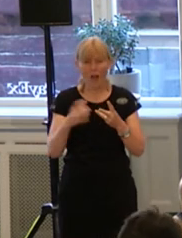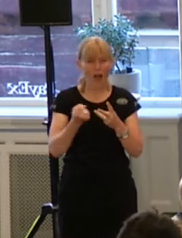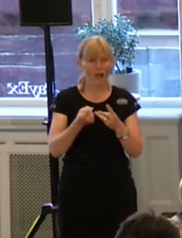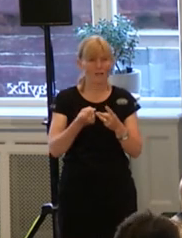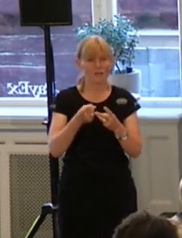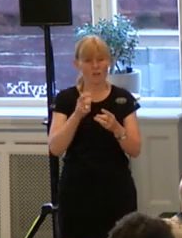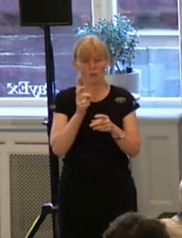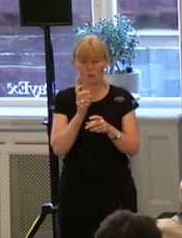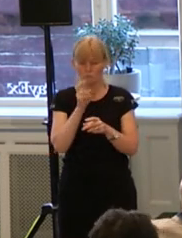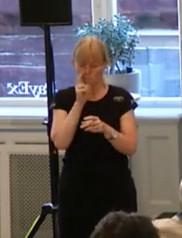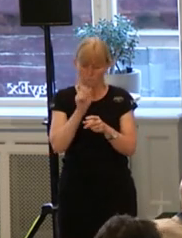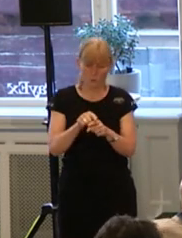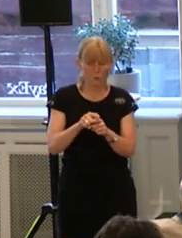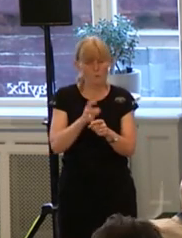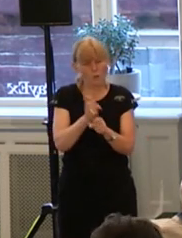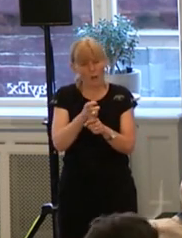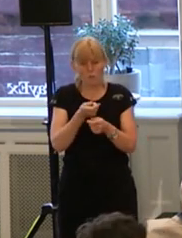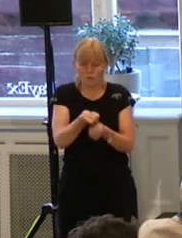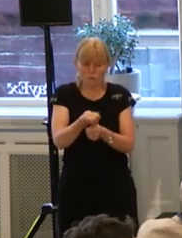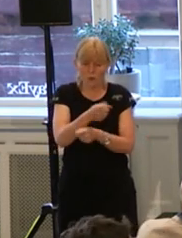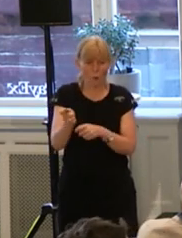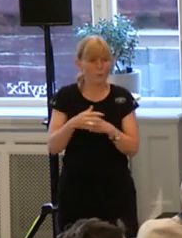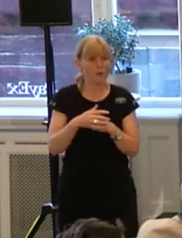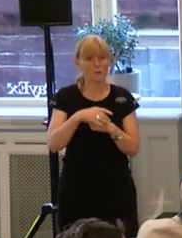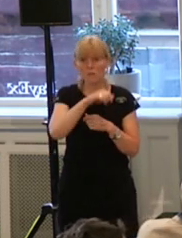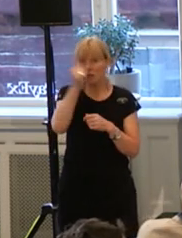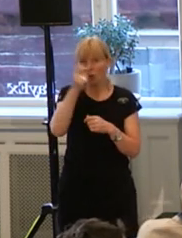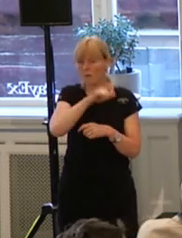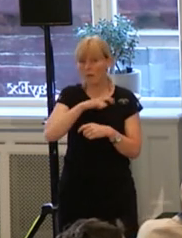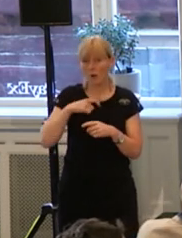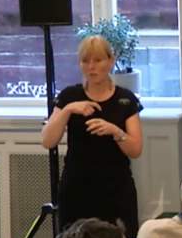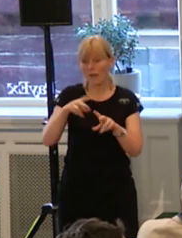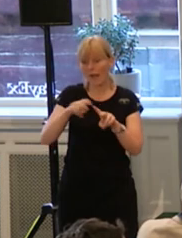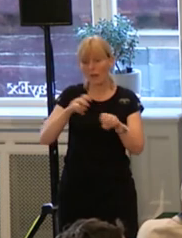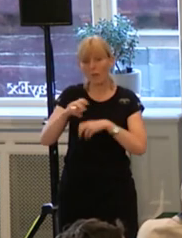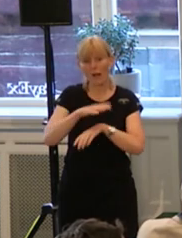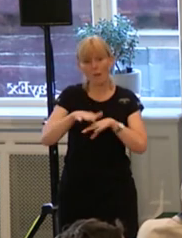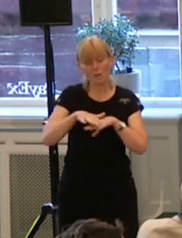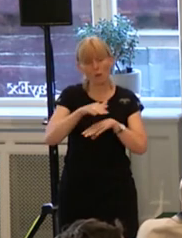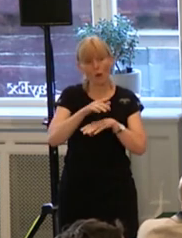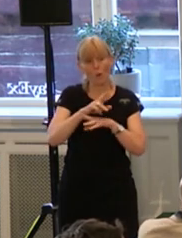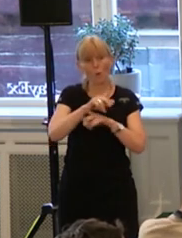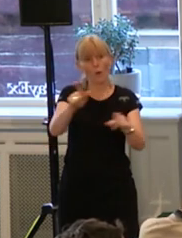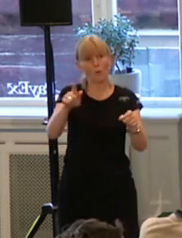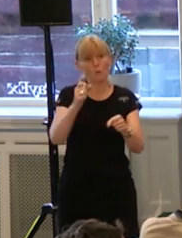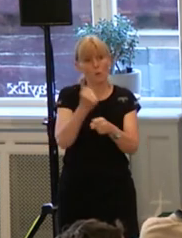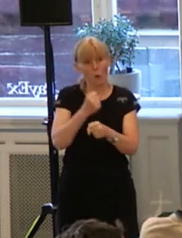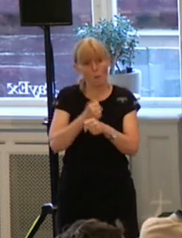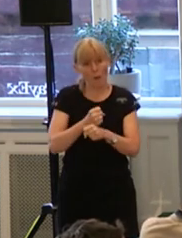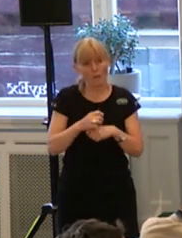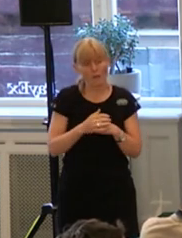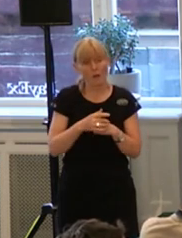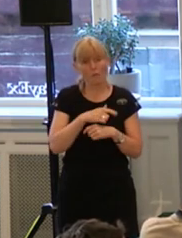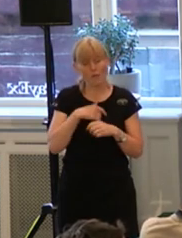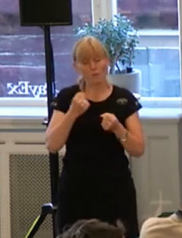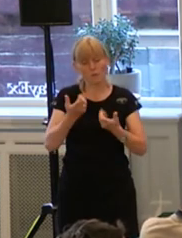försöka påverka de som vi skickar ut, vilket gör det ibland svårt att rekrytera personal att göra de här jobben. Och då måste vi också få